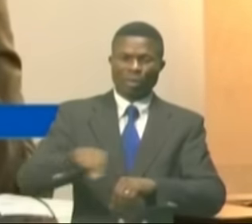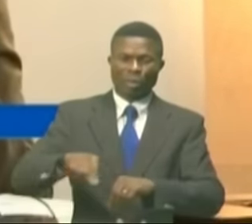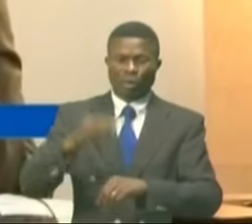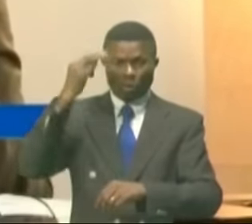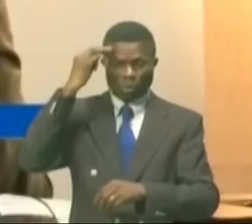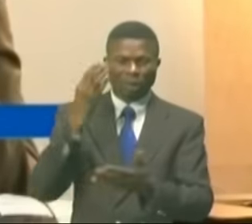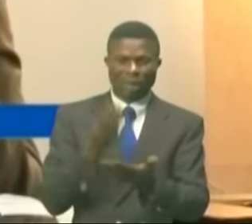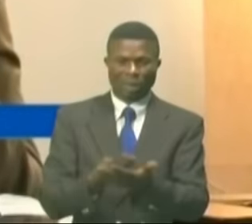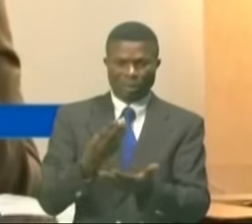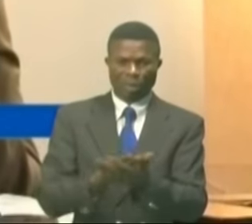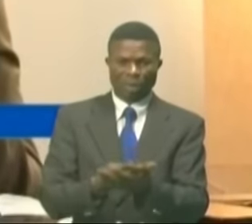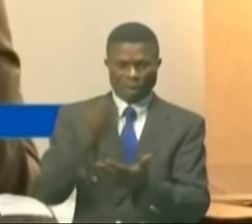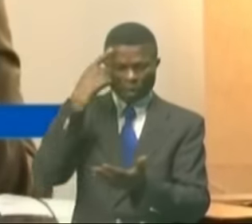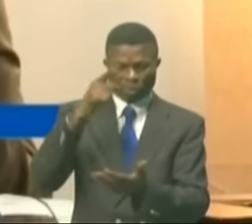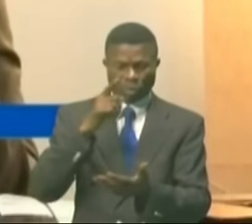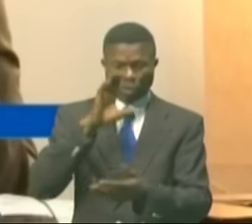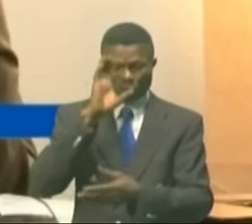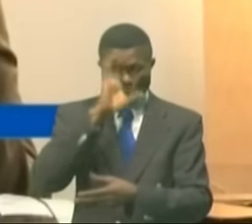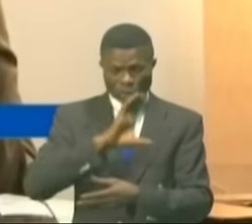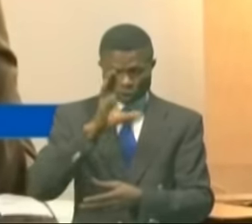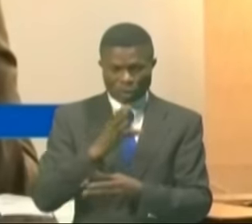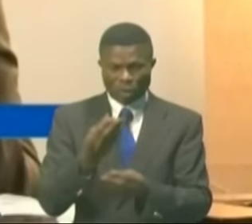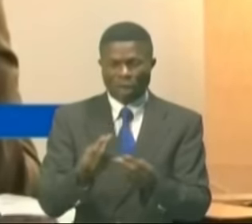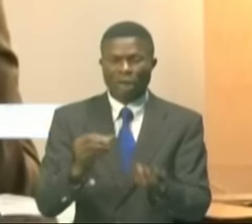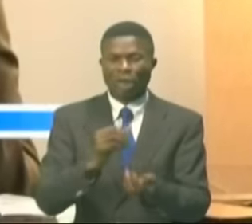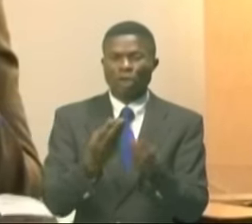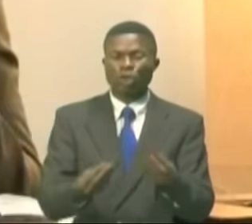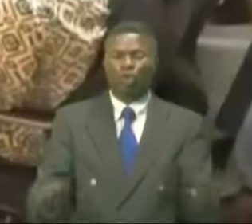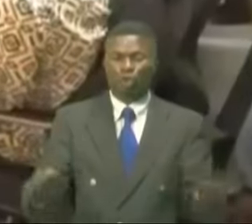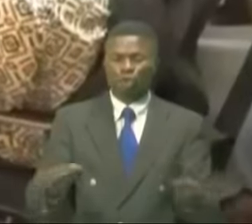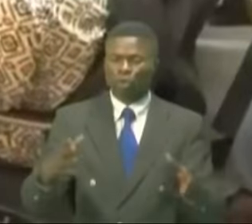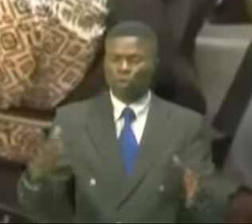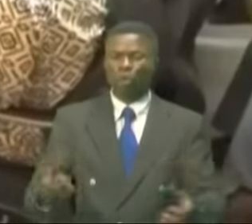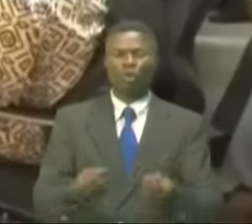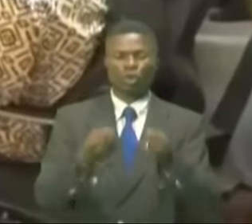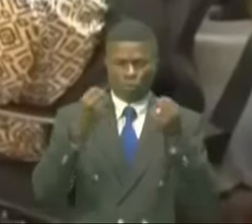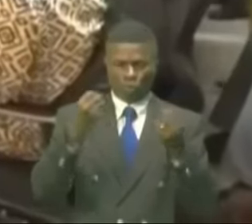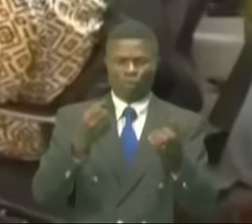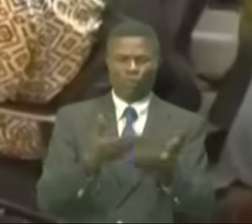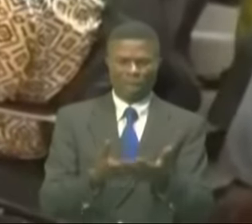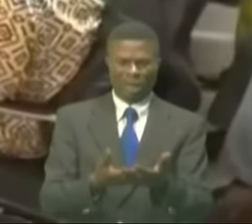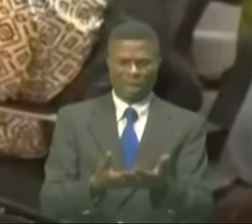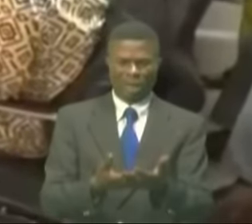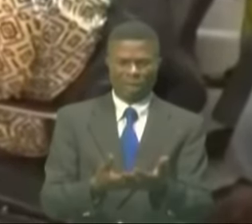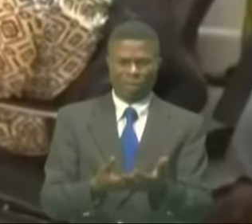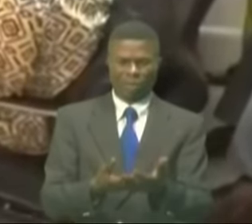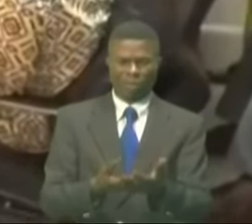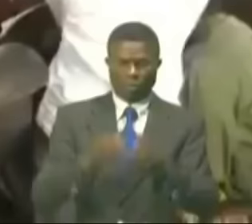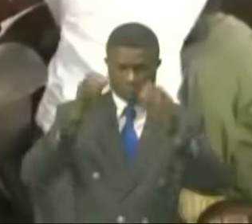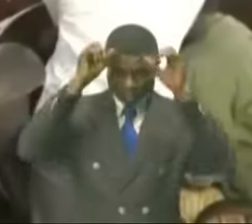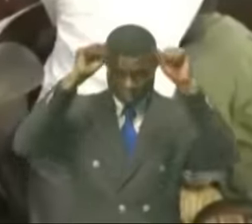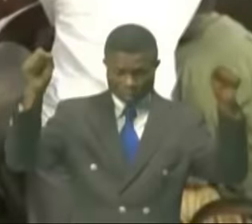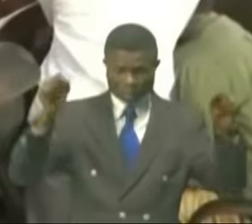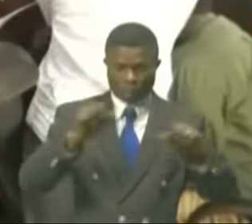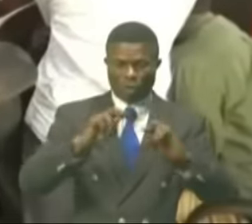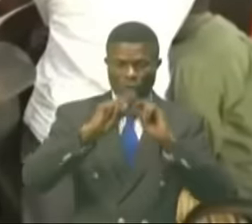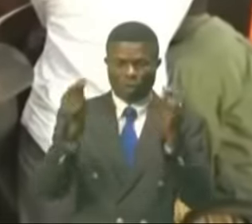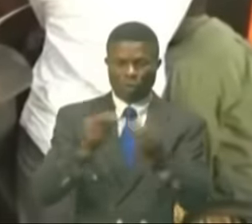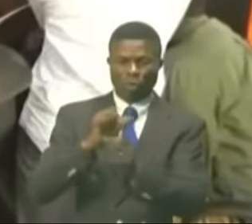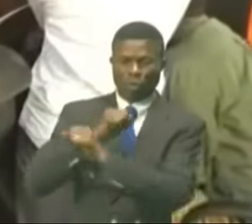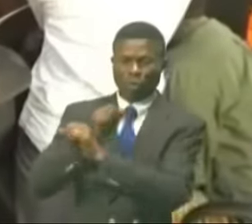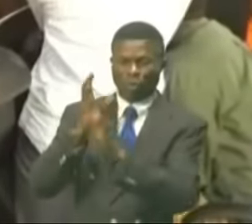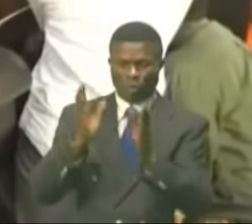pour faire en sorte que la situation salariale des agents et cadres s'améliore. Le président de la délégation